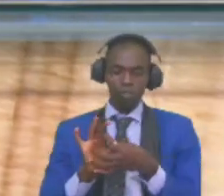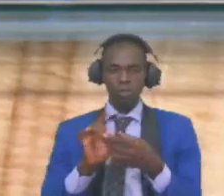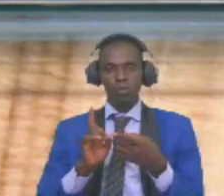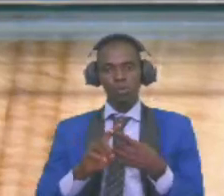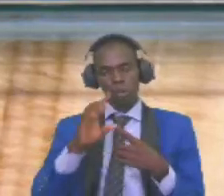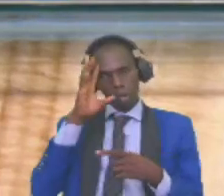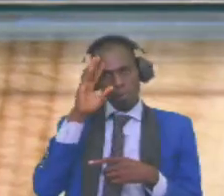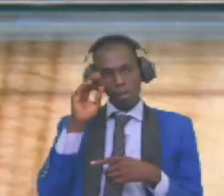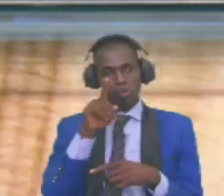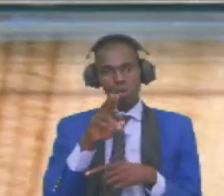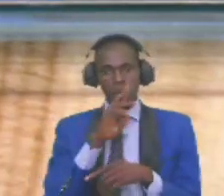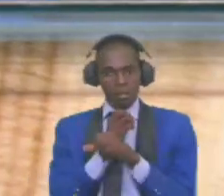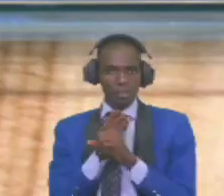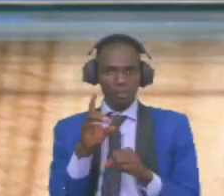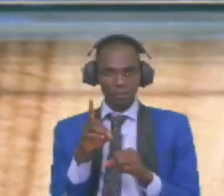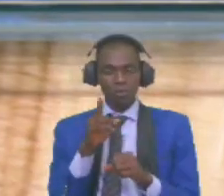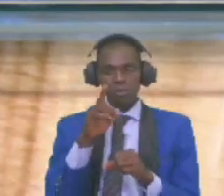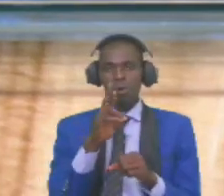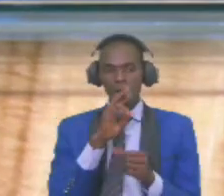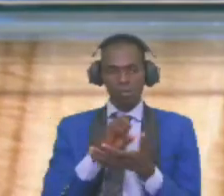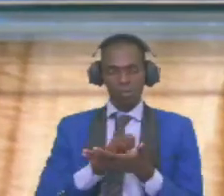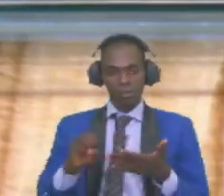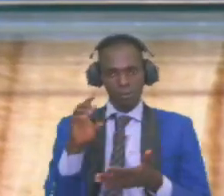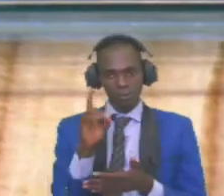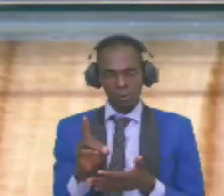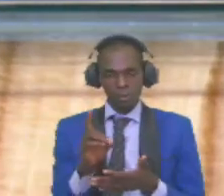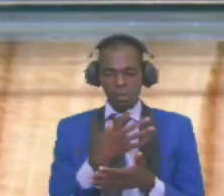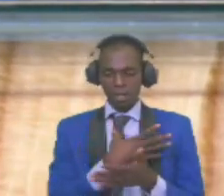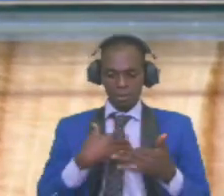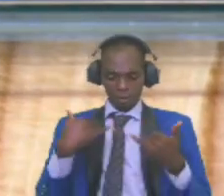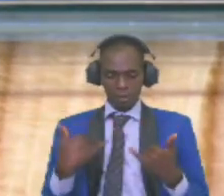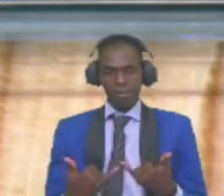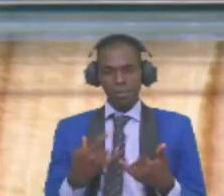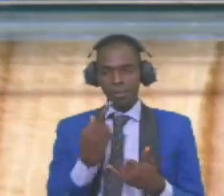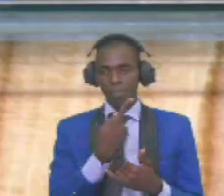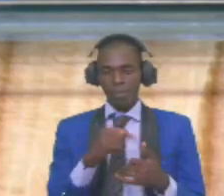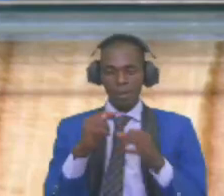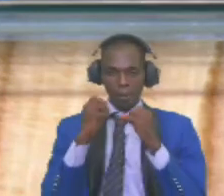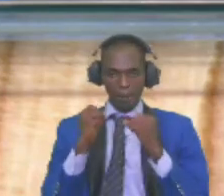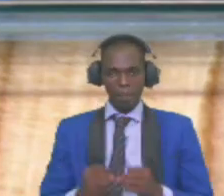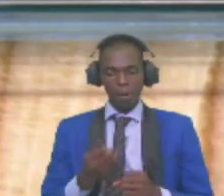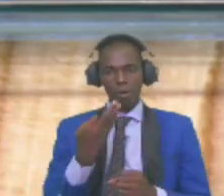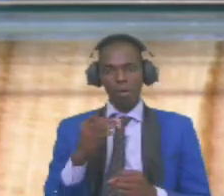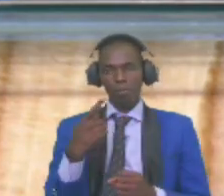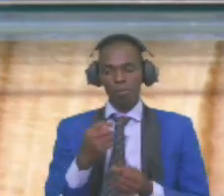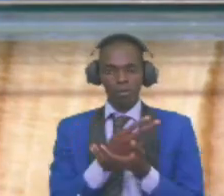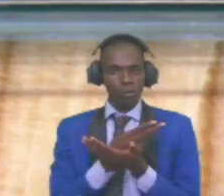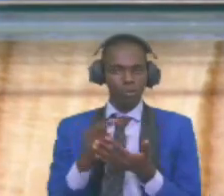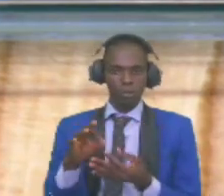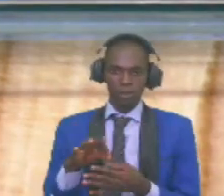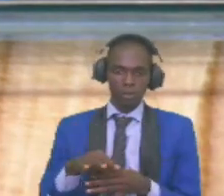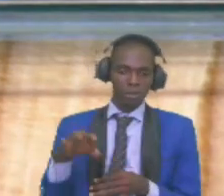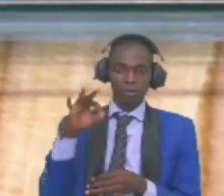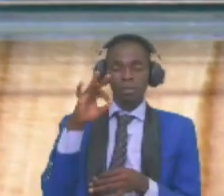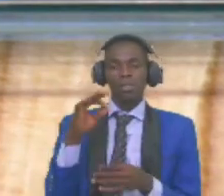avec l'homme qui s ouvrir tu es sanctifier et men à la puissance du cet